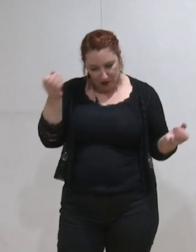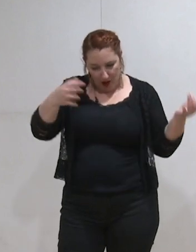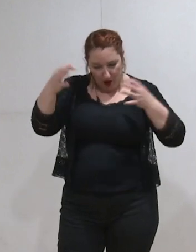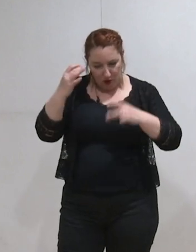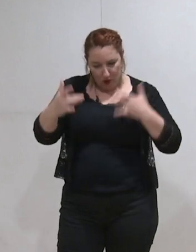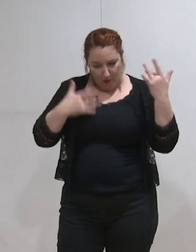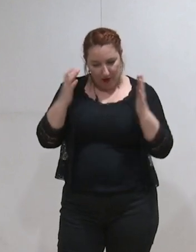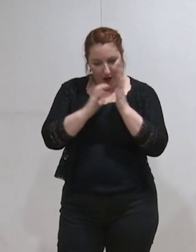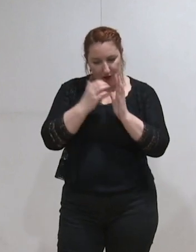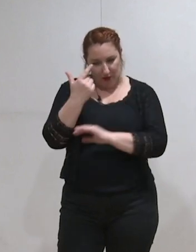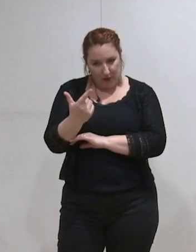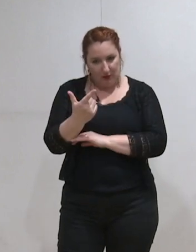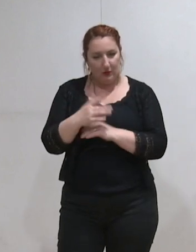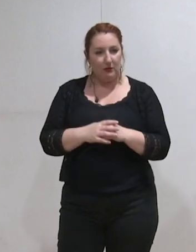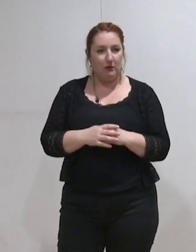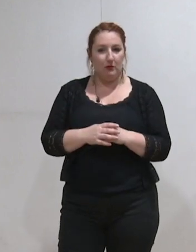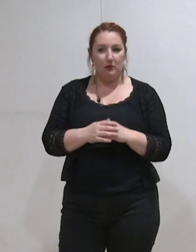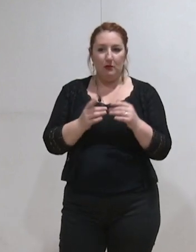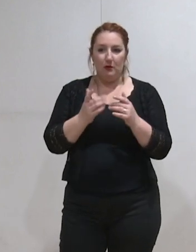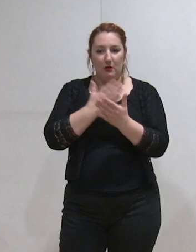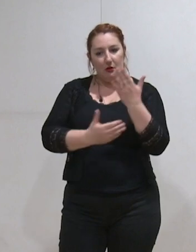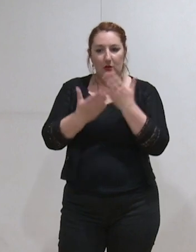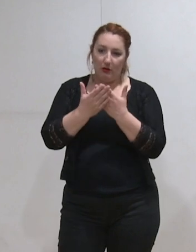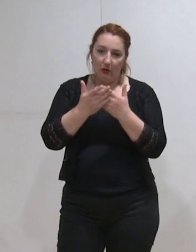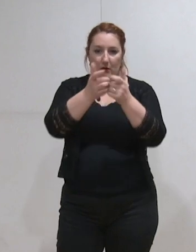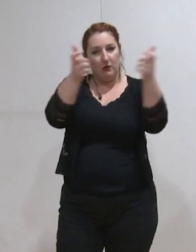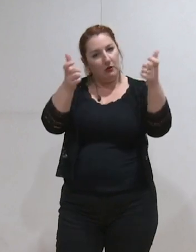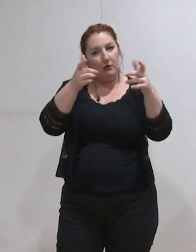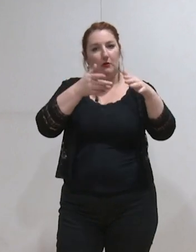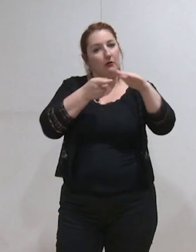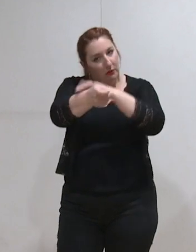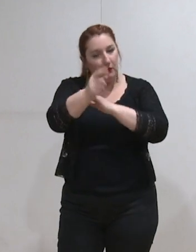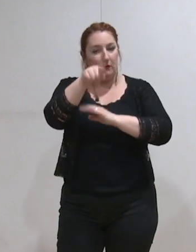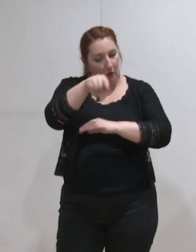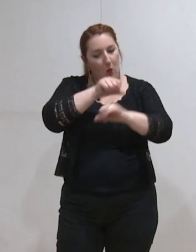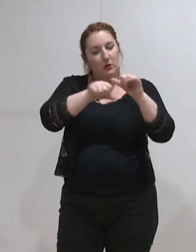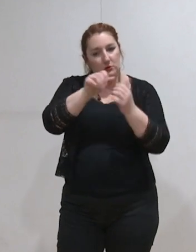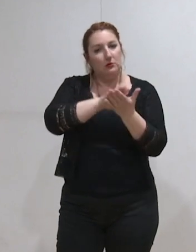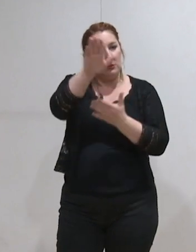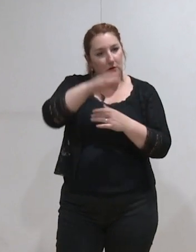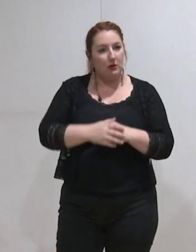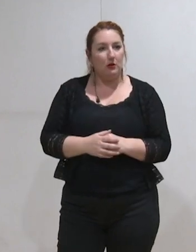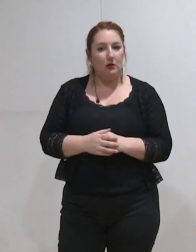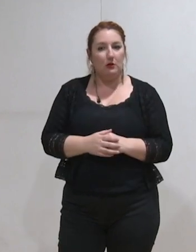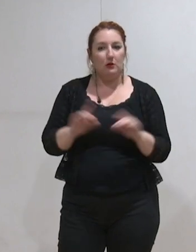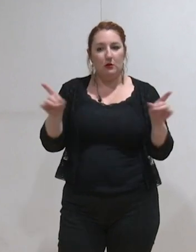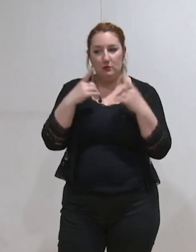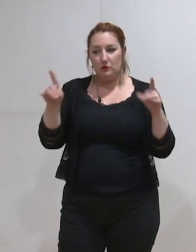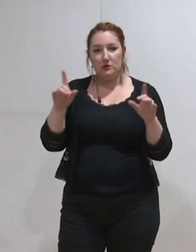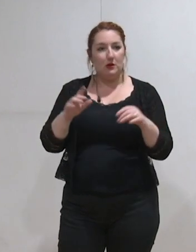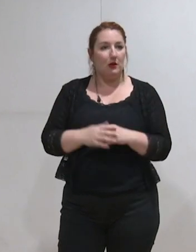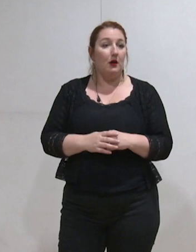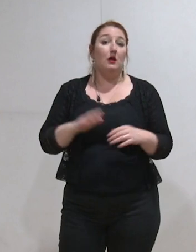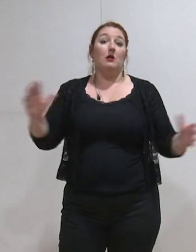article 2 cet avenant engage l'opérateur a réalisé des projets pour lequel il a été séionné musique nobale et bien